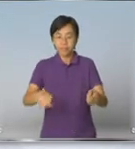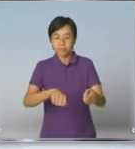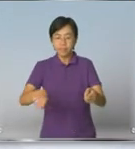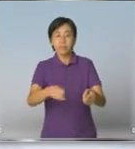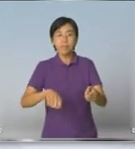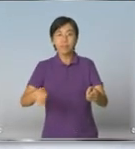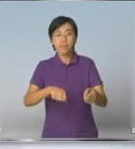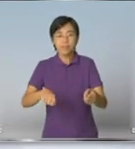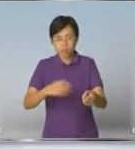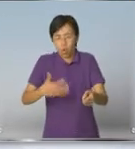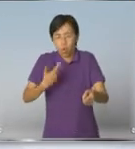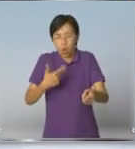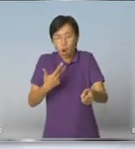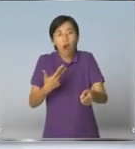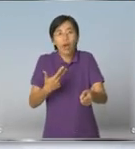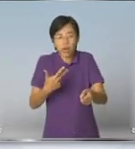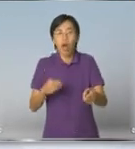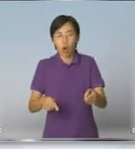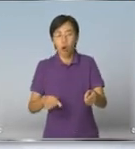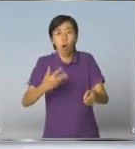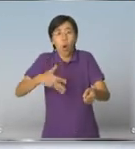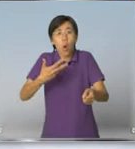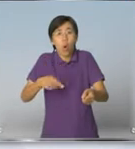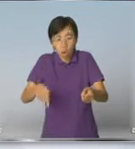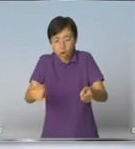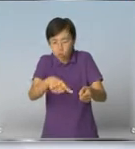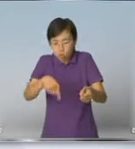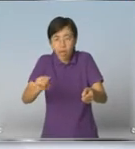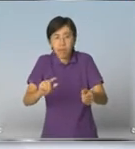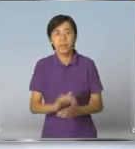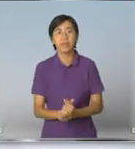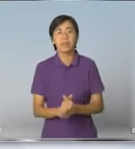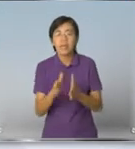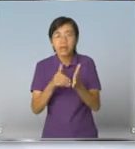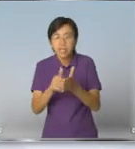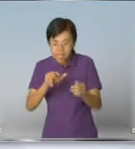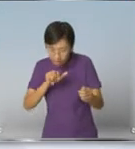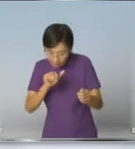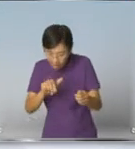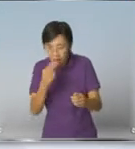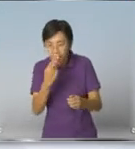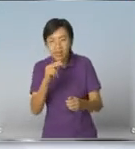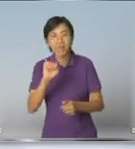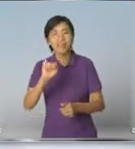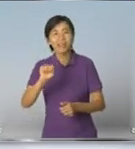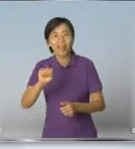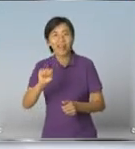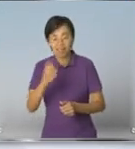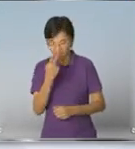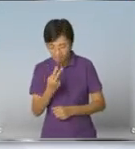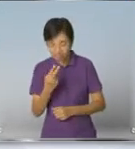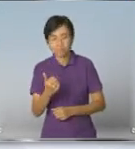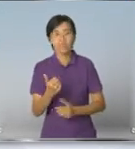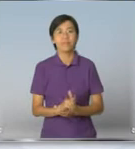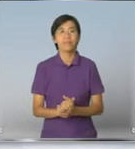ระหว่างที่คนไปเรื่อยๆเนี่ยแป้งจะโดนความร้อนแล้วก็สุกลักษณะของแป้งที่สุกก็คือจะมีสีที่ใสขึ้นนะคะเราจะเห็น